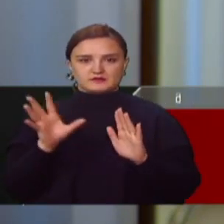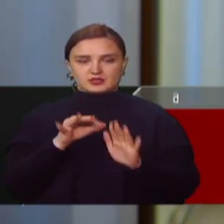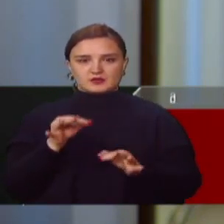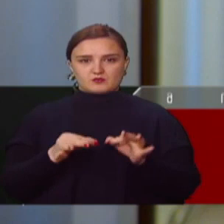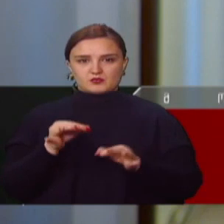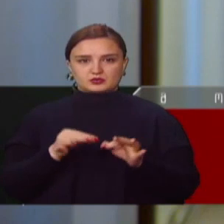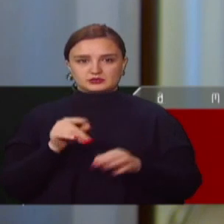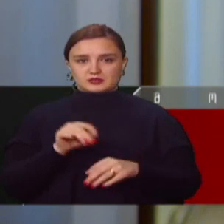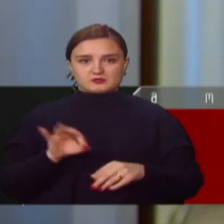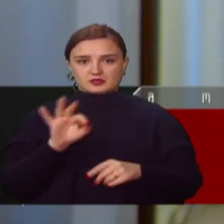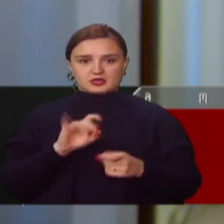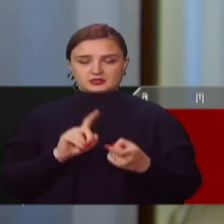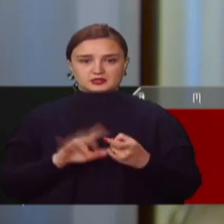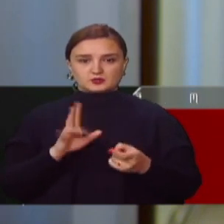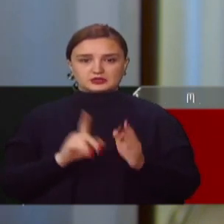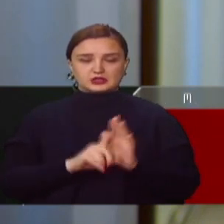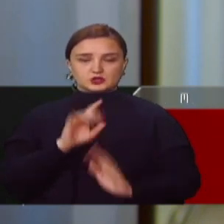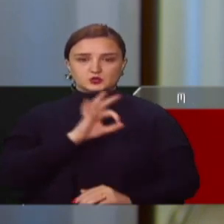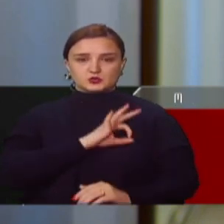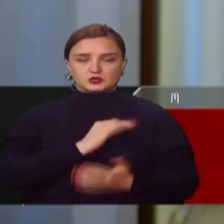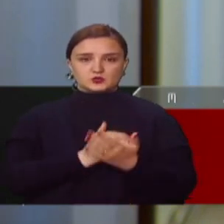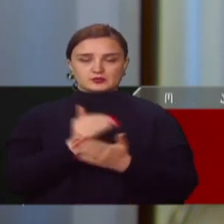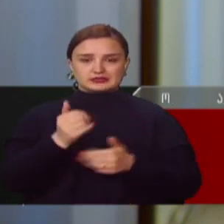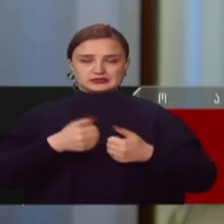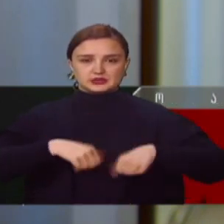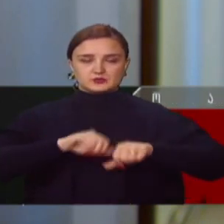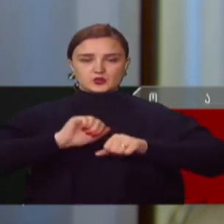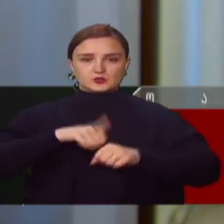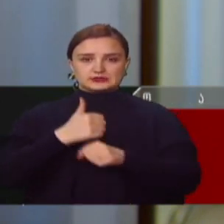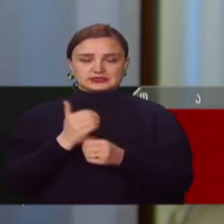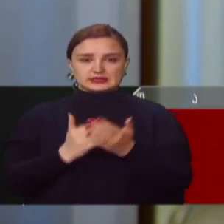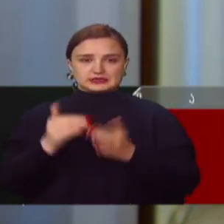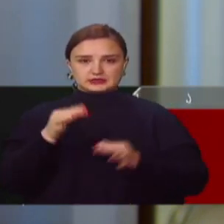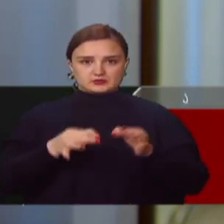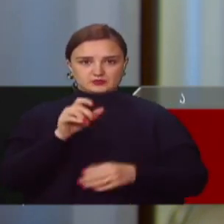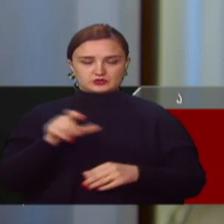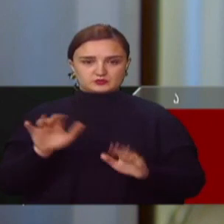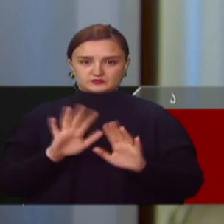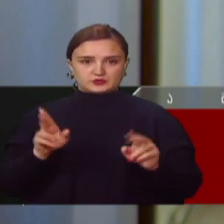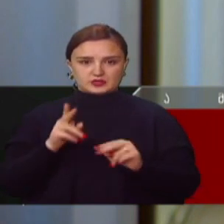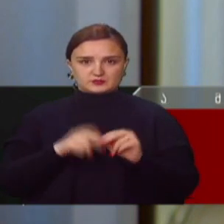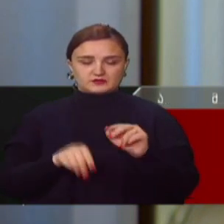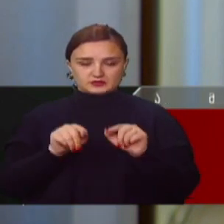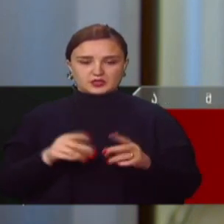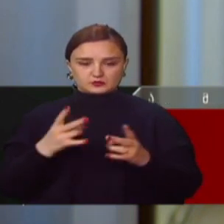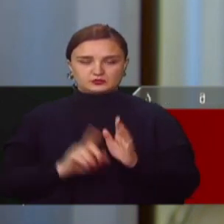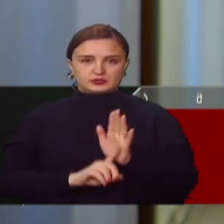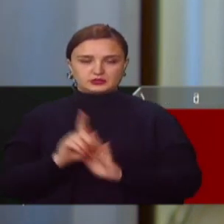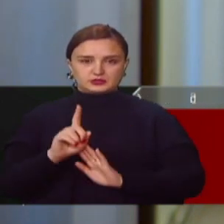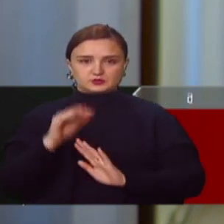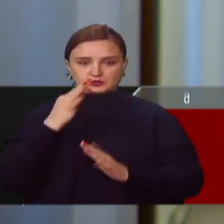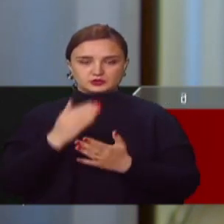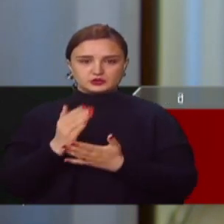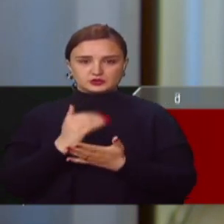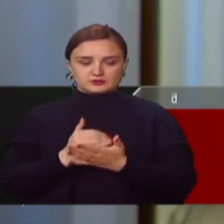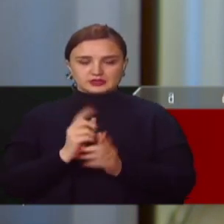კი არ უნდა იყოს, უნდა დაიწყოს იუსტიციის უმაღლესი საბჭოთი და უზენაესი სასამართლოს მოსამართლეებით. მორჩა, აი აქ უნდა დაიწყოს და შემდეგ